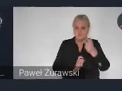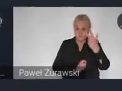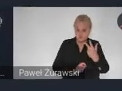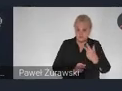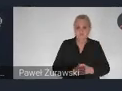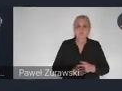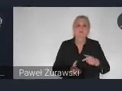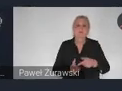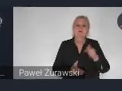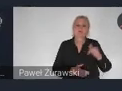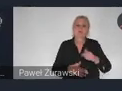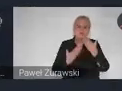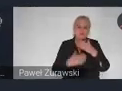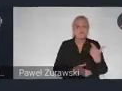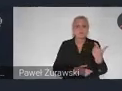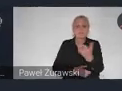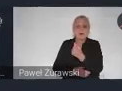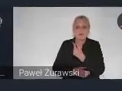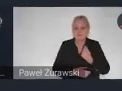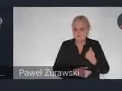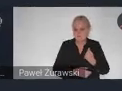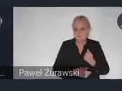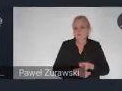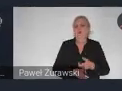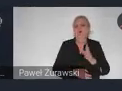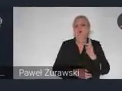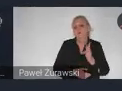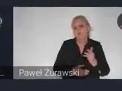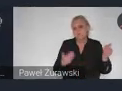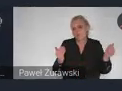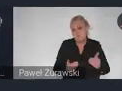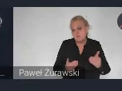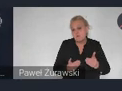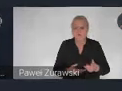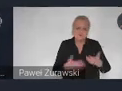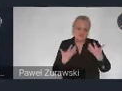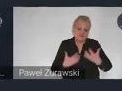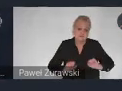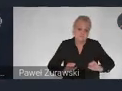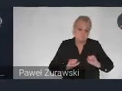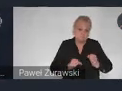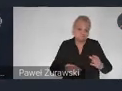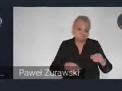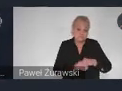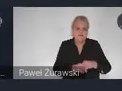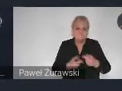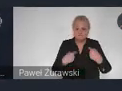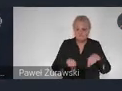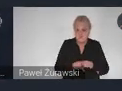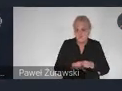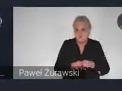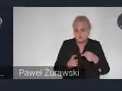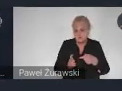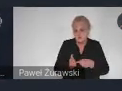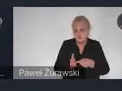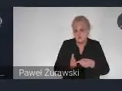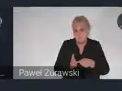należy wskazać partnerów które którzy Być może będą zaangażowani do realizacji